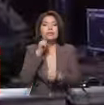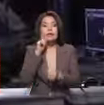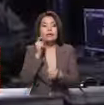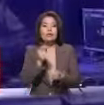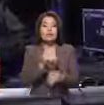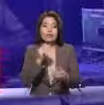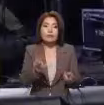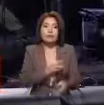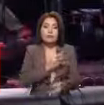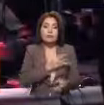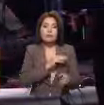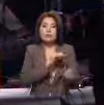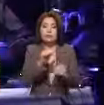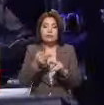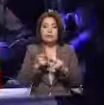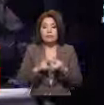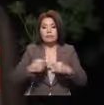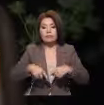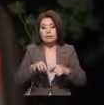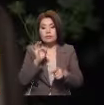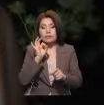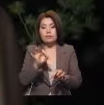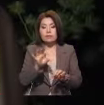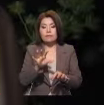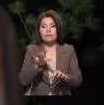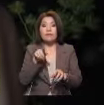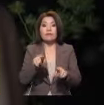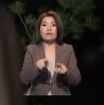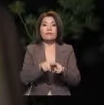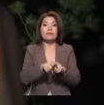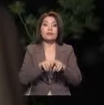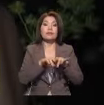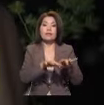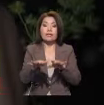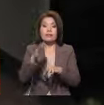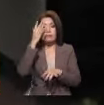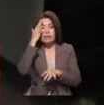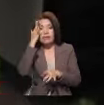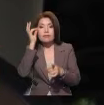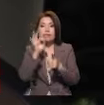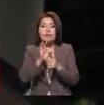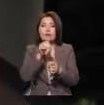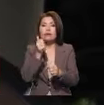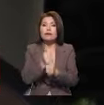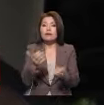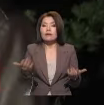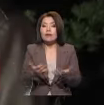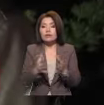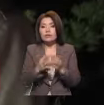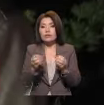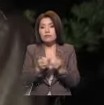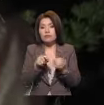отбасылық құндылықты дәріптеу деп бөлісті ұйымдастырушылар. Осы бір игі шараның мәні де мағынасы да үлкен зор. Ең басы үшін менде отан отбасыдан басталады